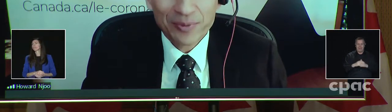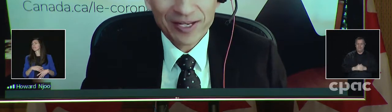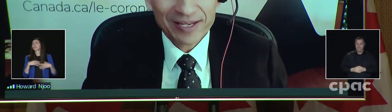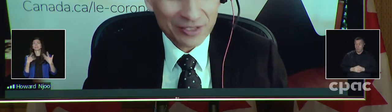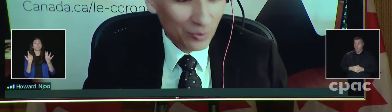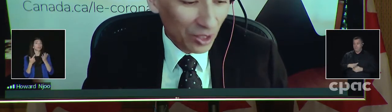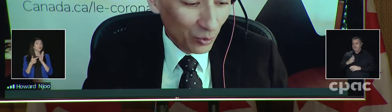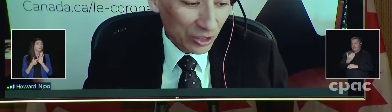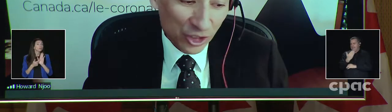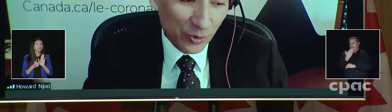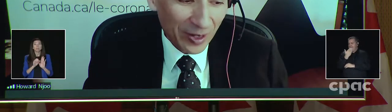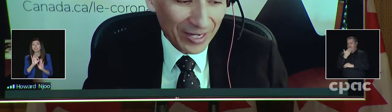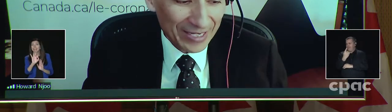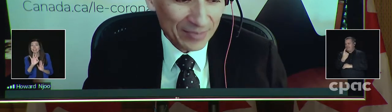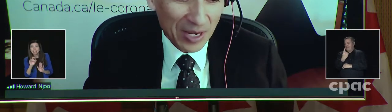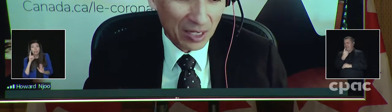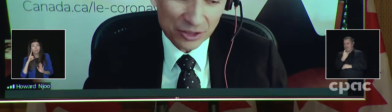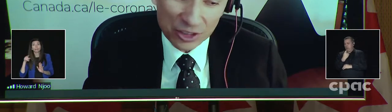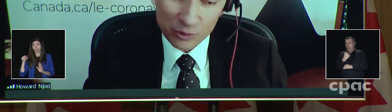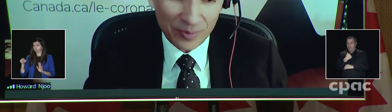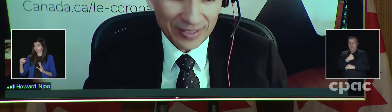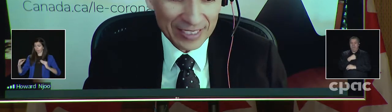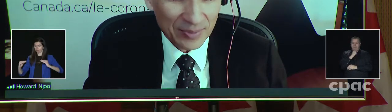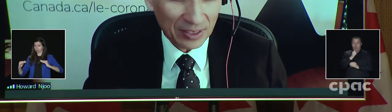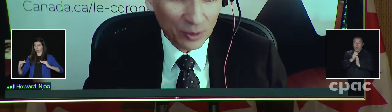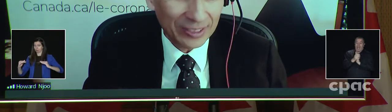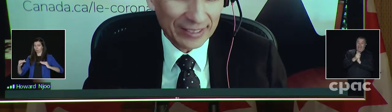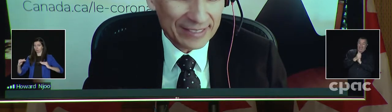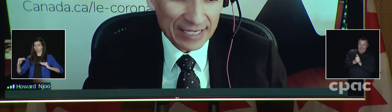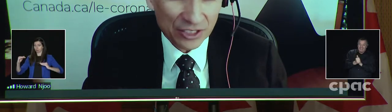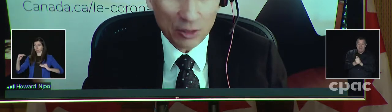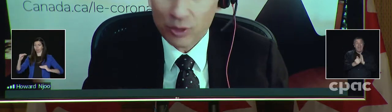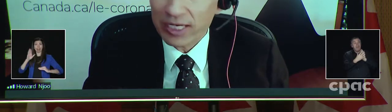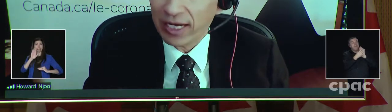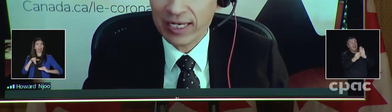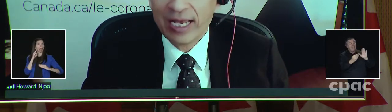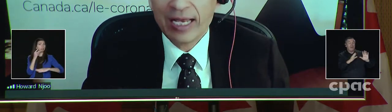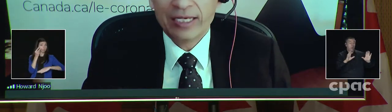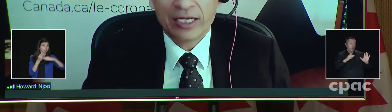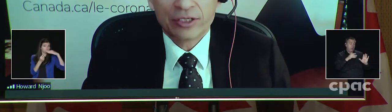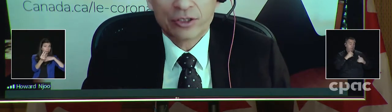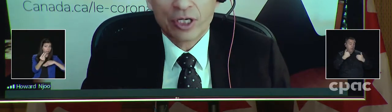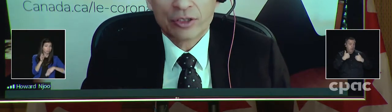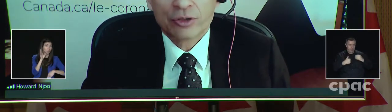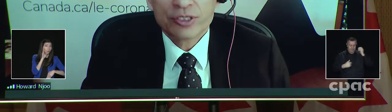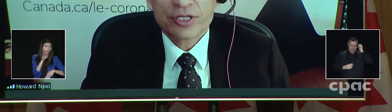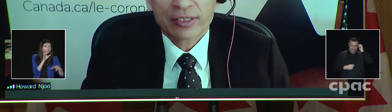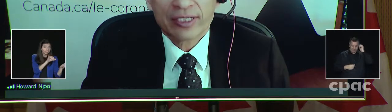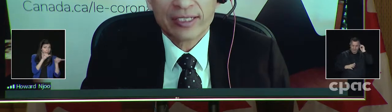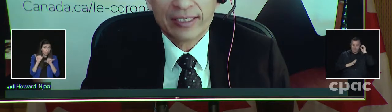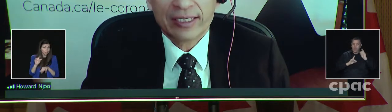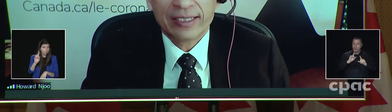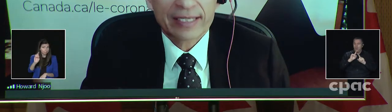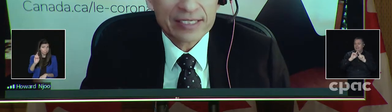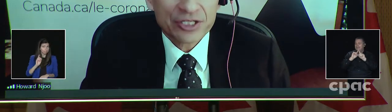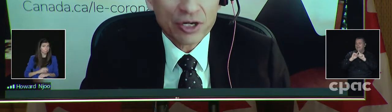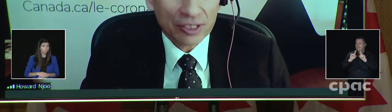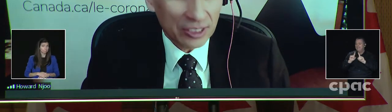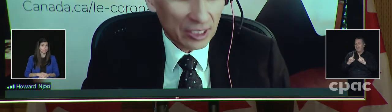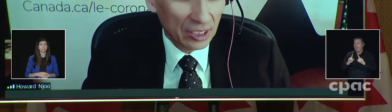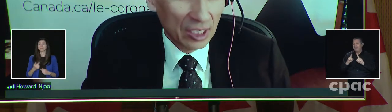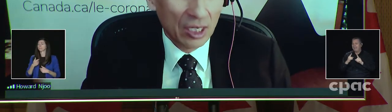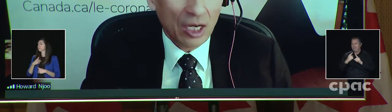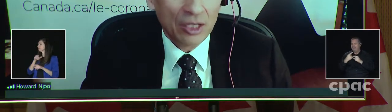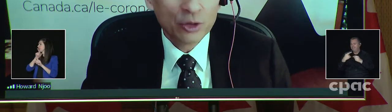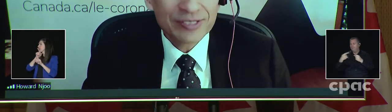Merci pour la question. Moi, je ne suis pas un expert de modélisation. Oui, il y a toutes sortes de questions